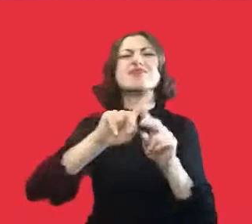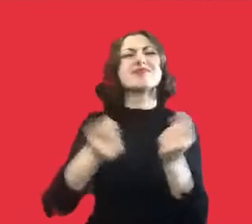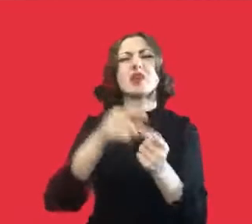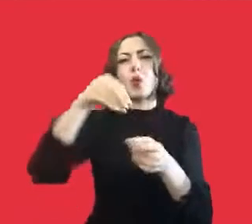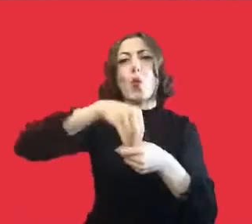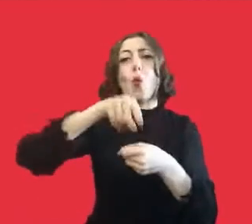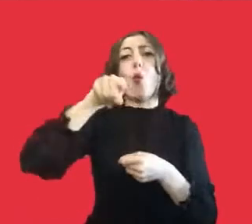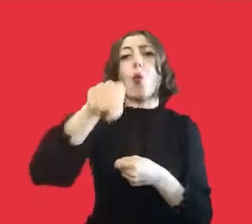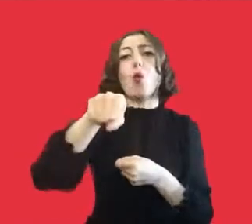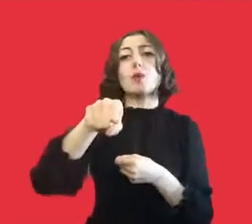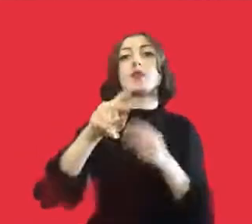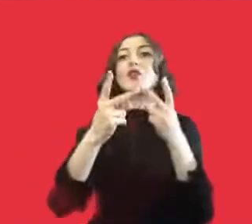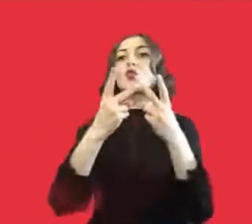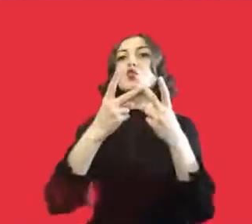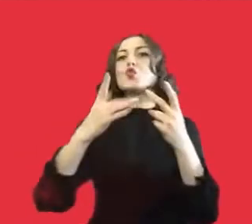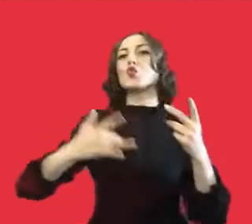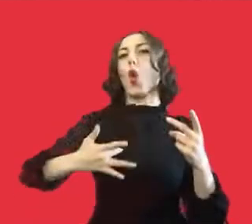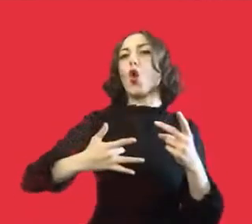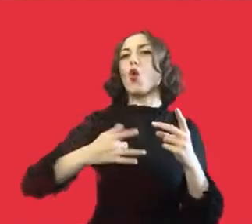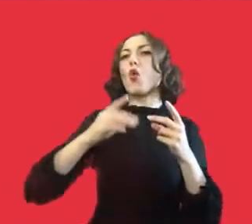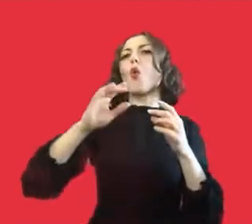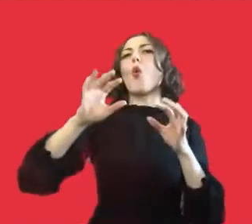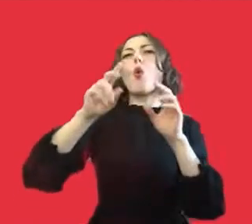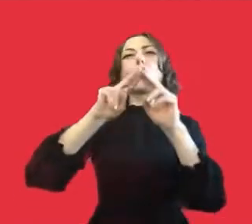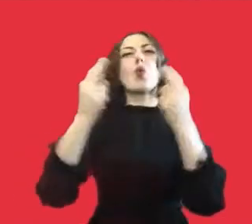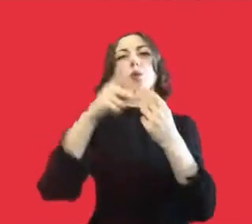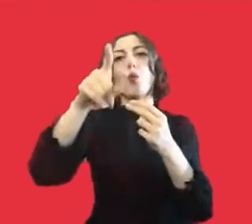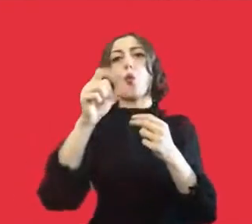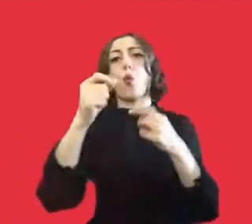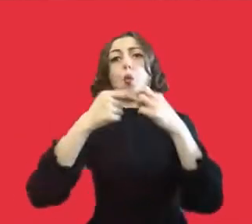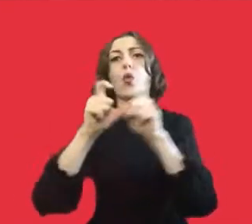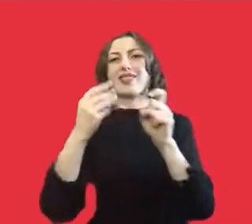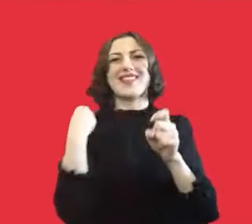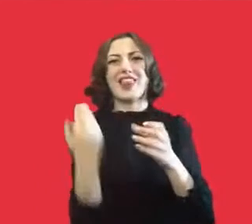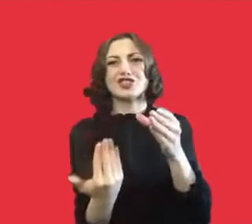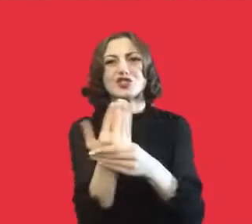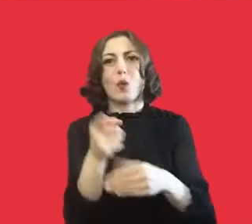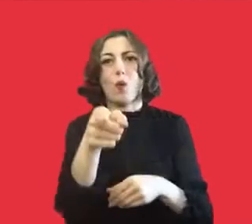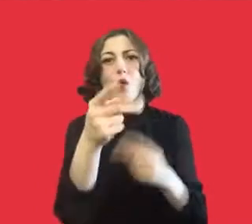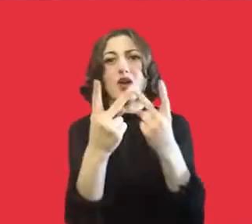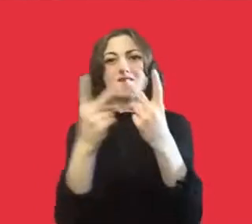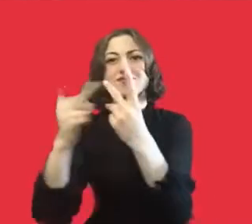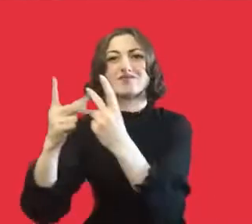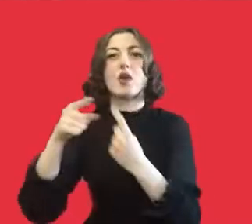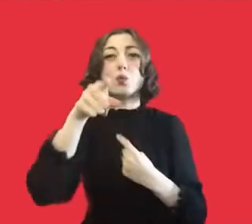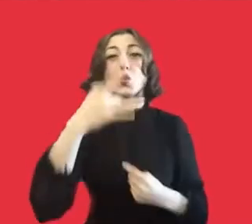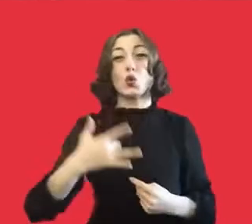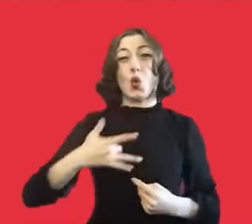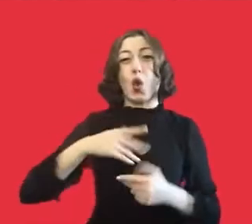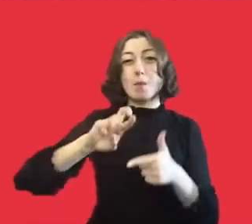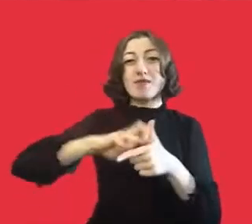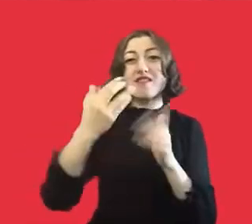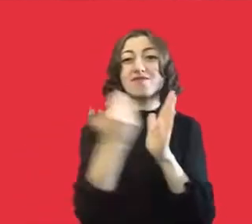gönüllüol.org web sitesi aracılığıyla yayın açtığımız bir portal. Bu portal gönüllülük platformu